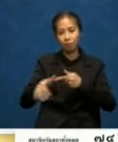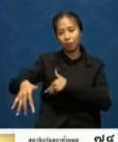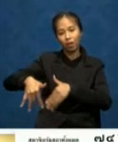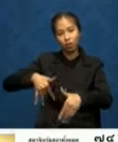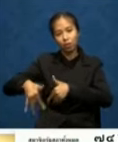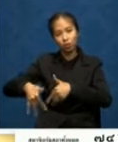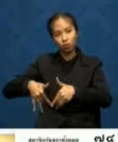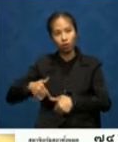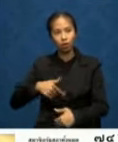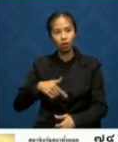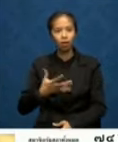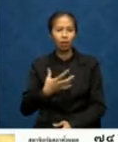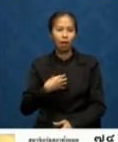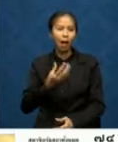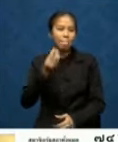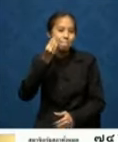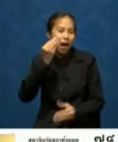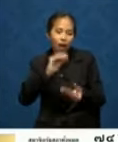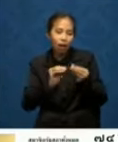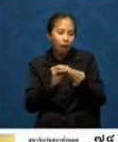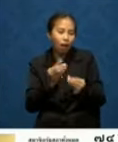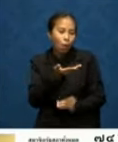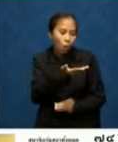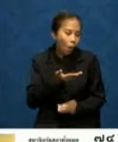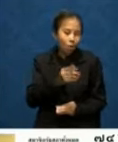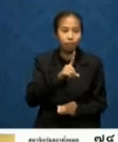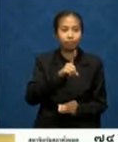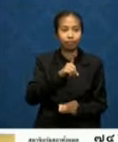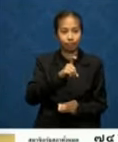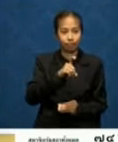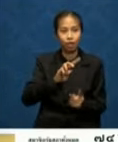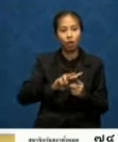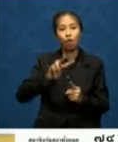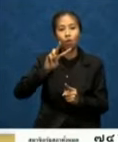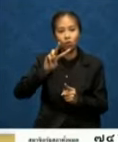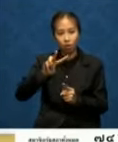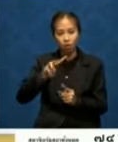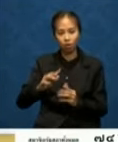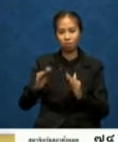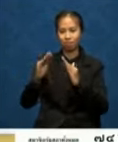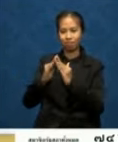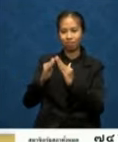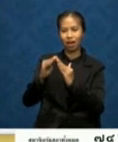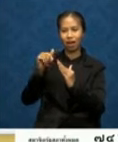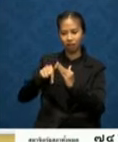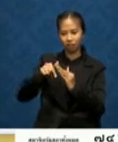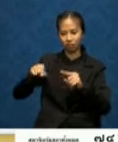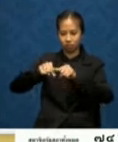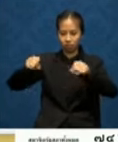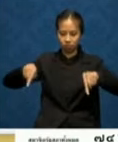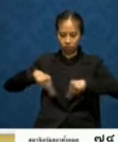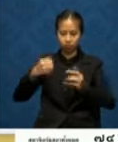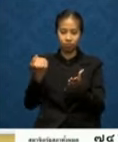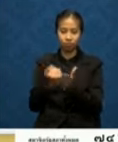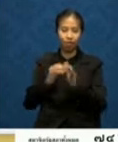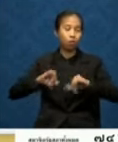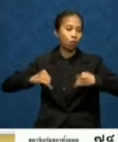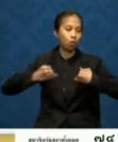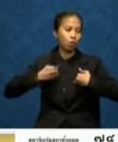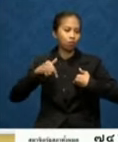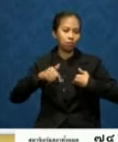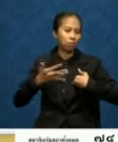ชนไม่สามารถขอบ้านเลขที่ได้2ที่อยู่อาศัยไม่มีเอกสาร 10คุณไม่มีสิทธิ์ใช้ไฟครับ